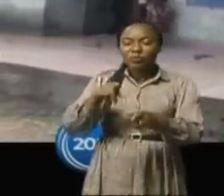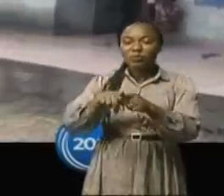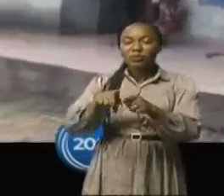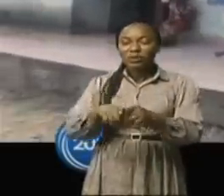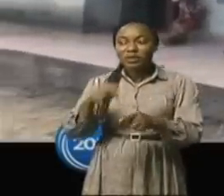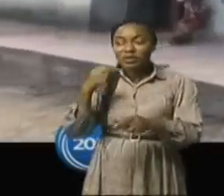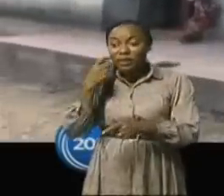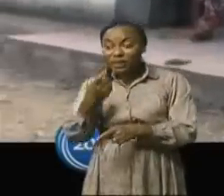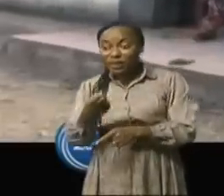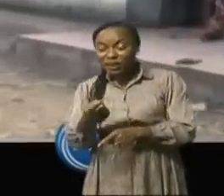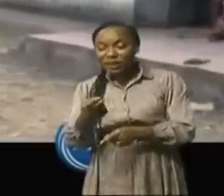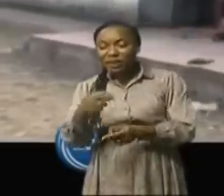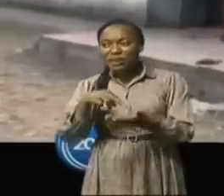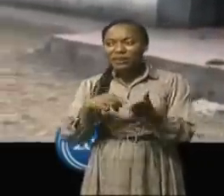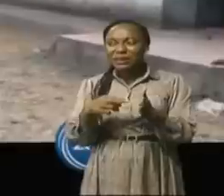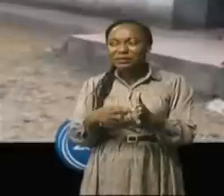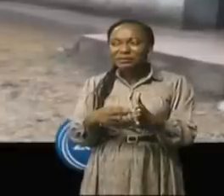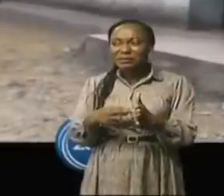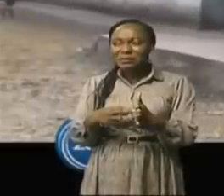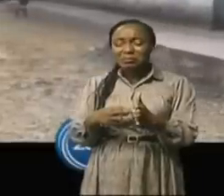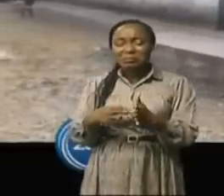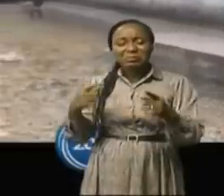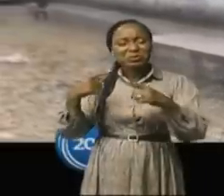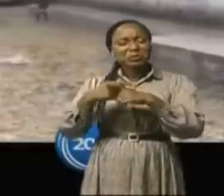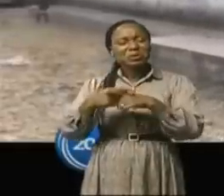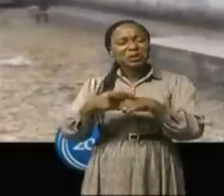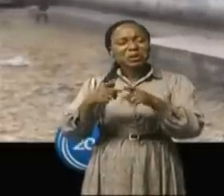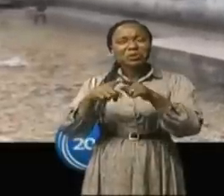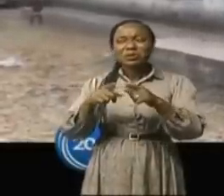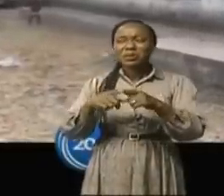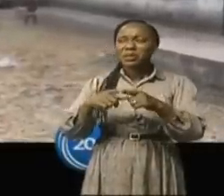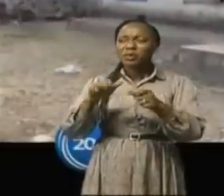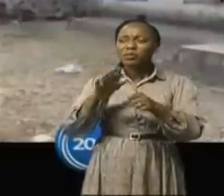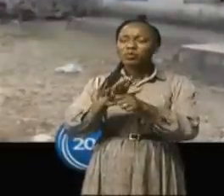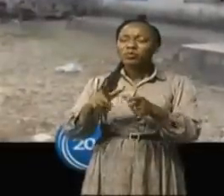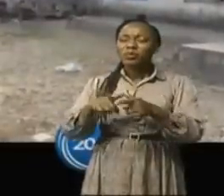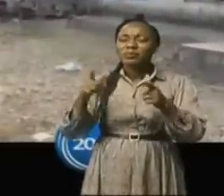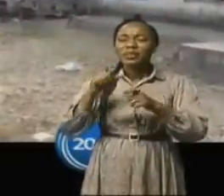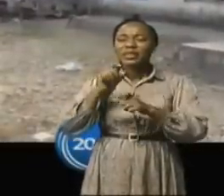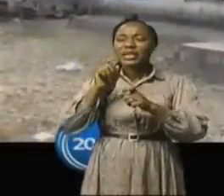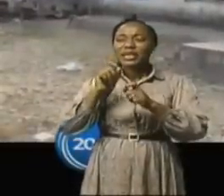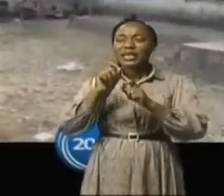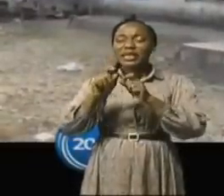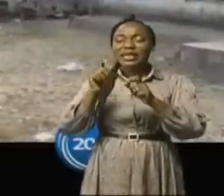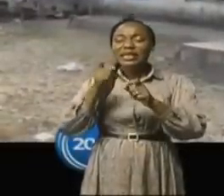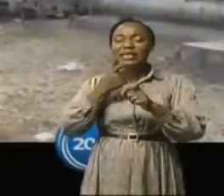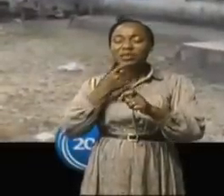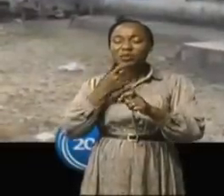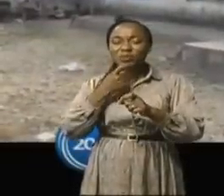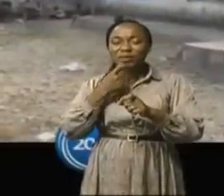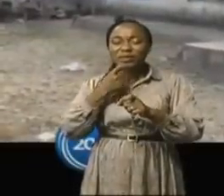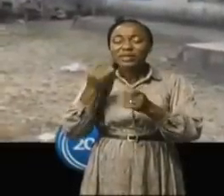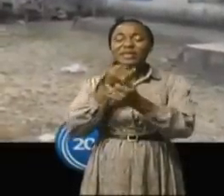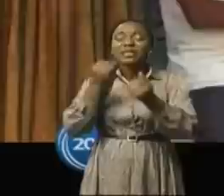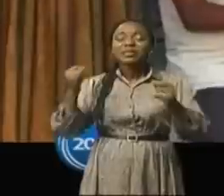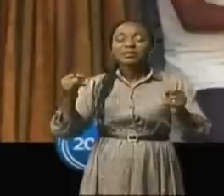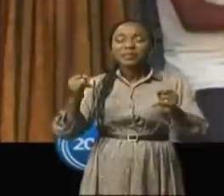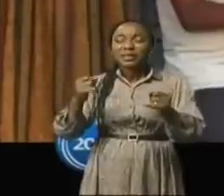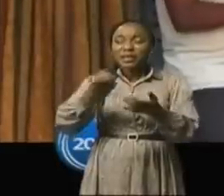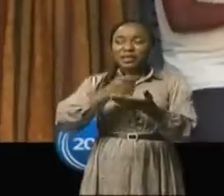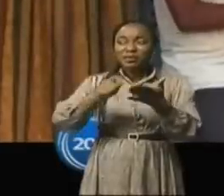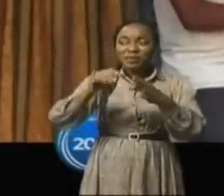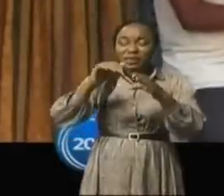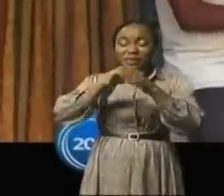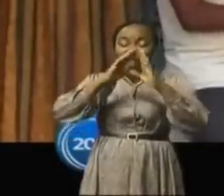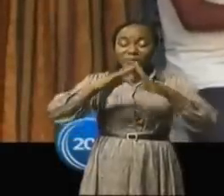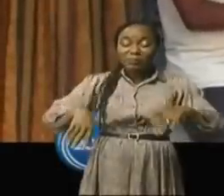de dire, sans crainte d'être contredits, qu'une grande partie de l'histoire de l'indépendance a été écrite dans l'une des pièces de cette maison